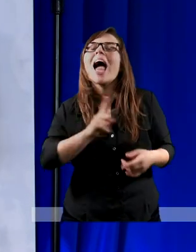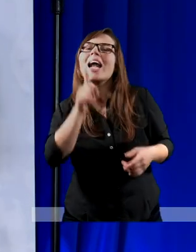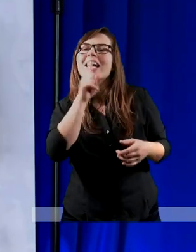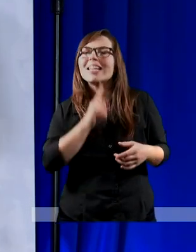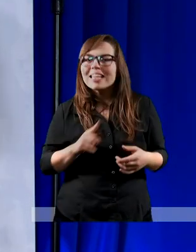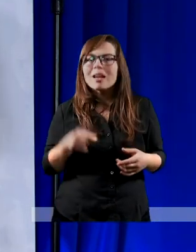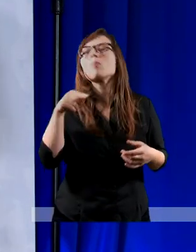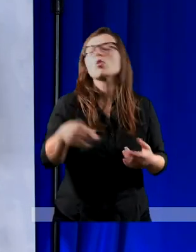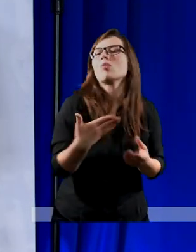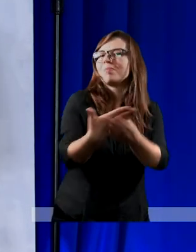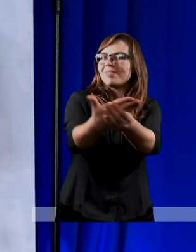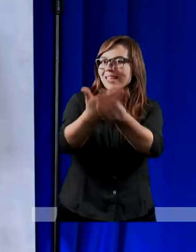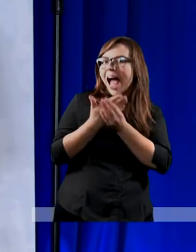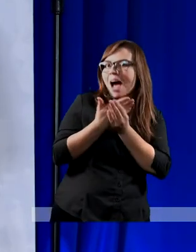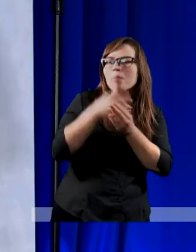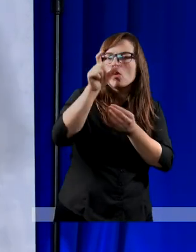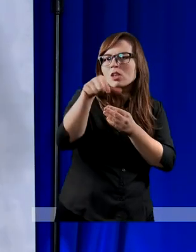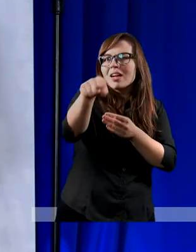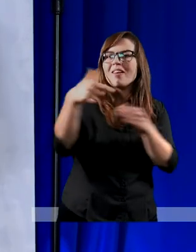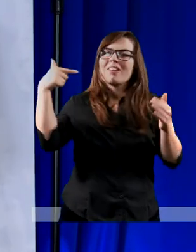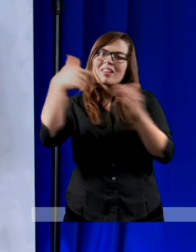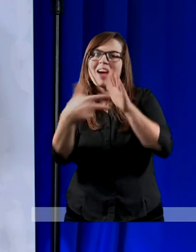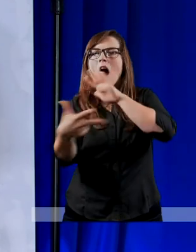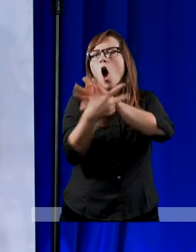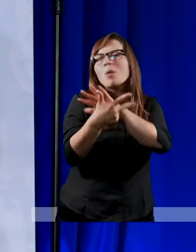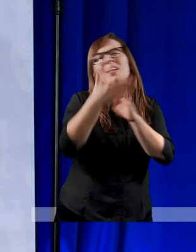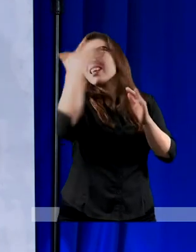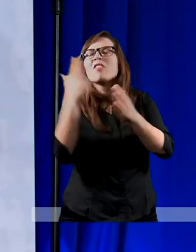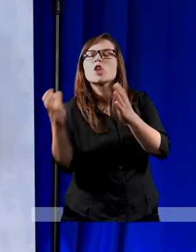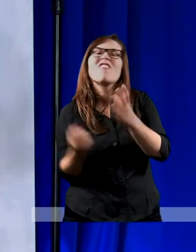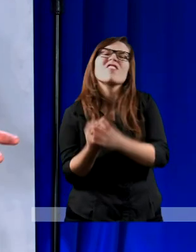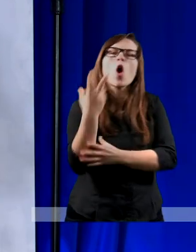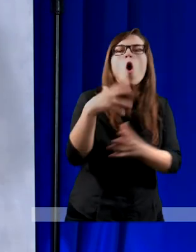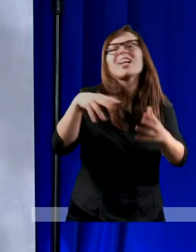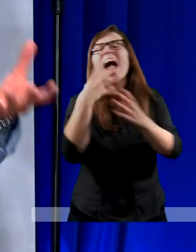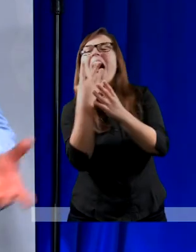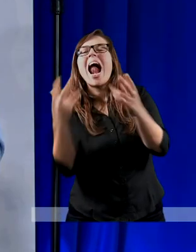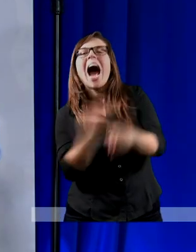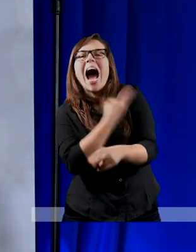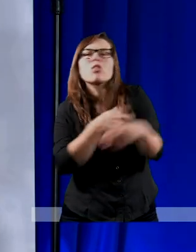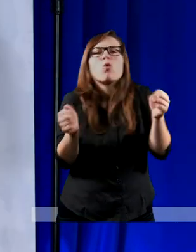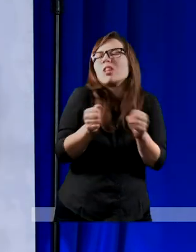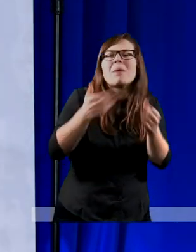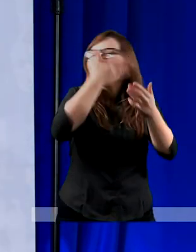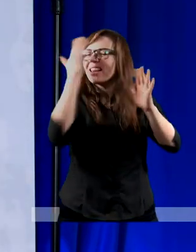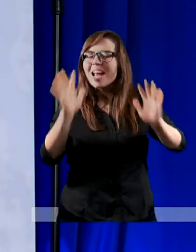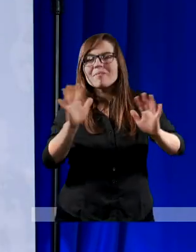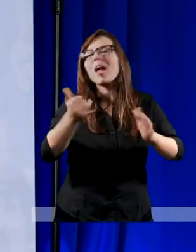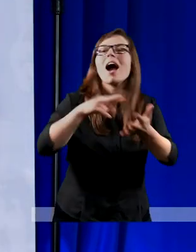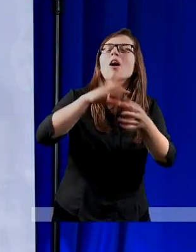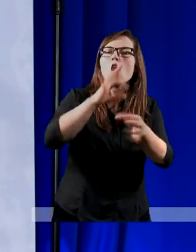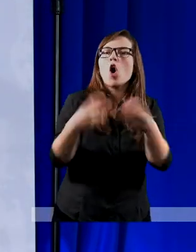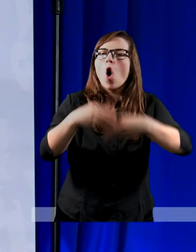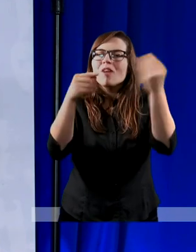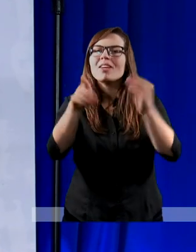religijnymi, to zaprosimy Cię w 2018. Nie wiem, czy to będzie na wiosnę, czy w lato, czy w zimę. Zobaczymy, jak ten projekt nas się będzie rozwijał. Ja